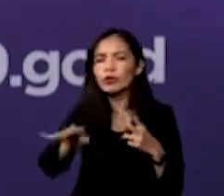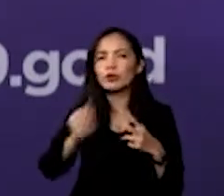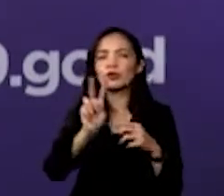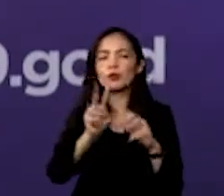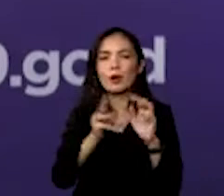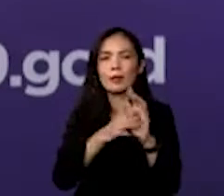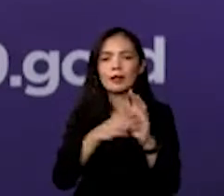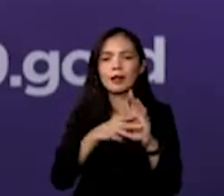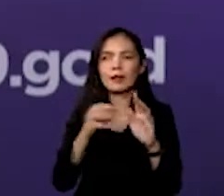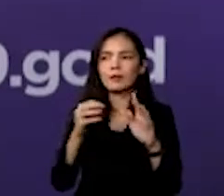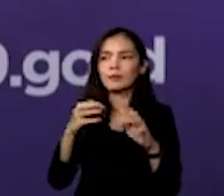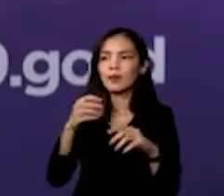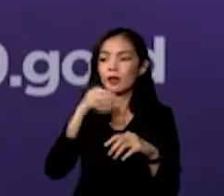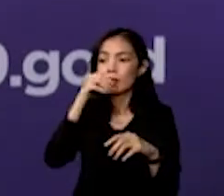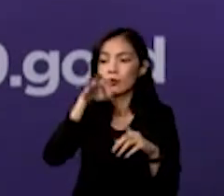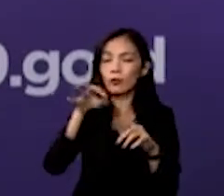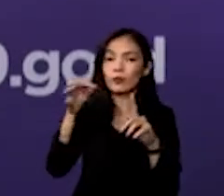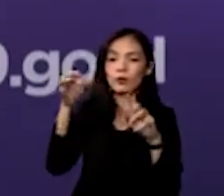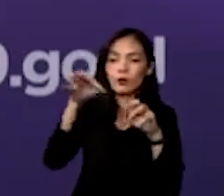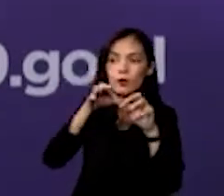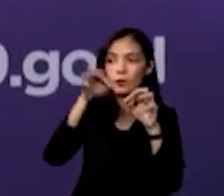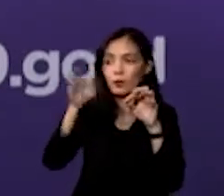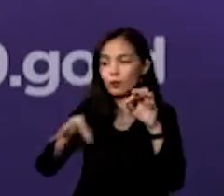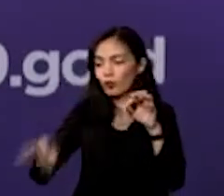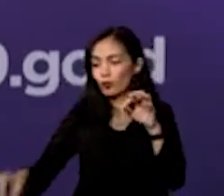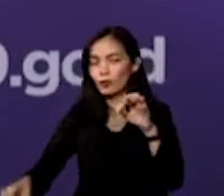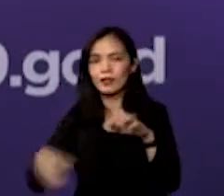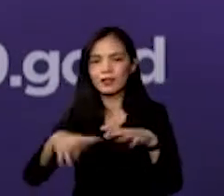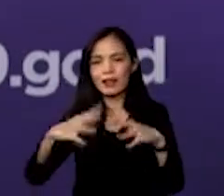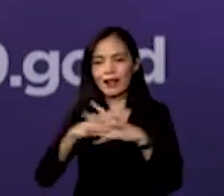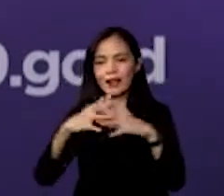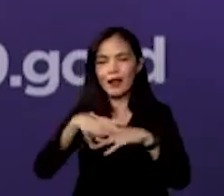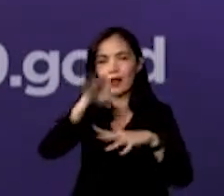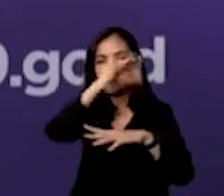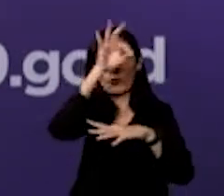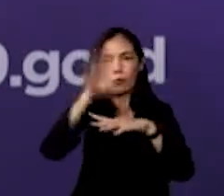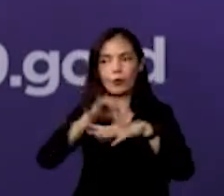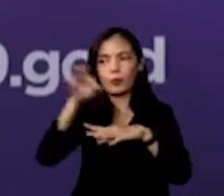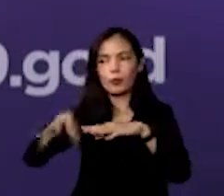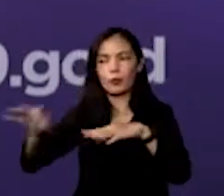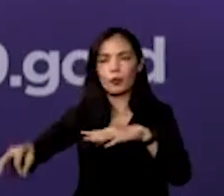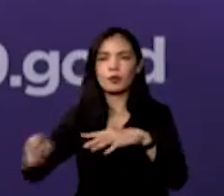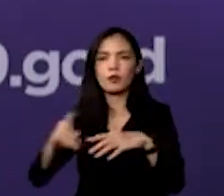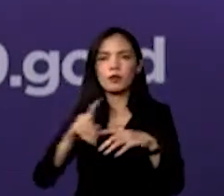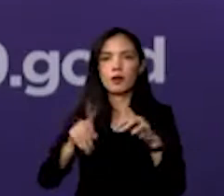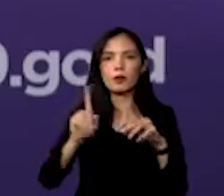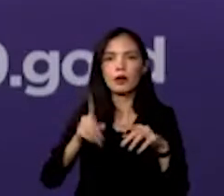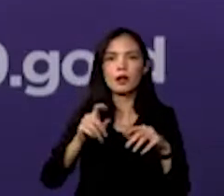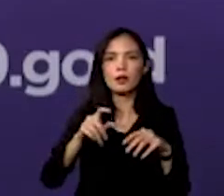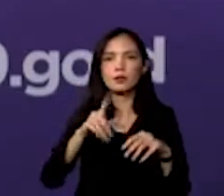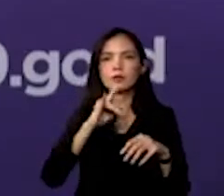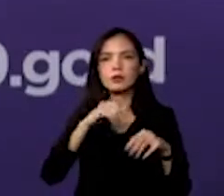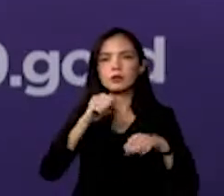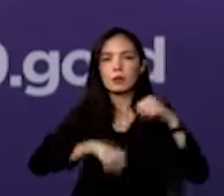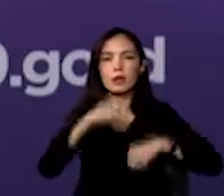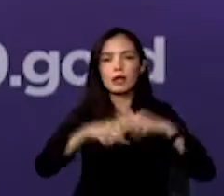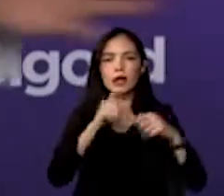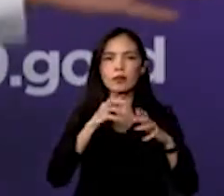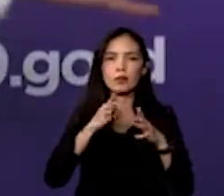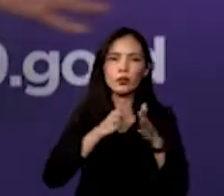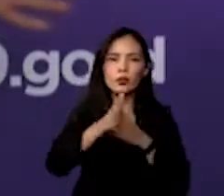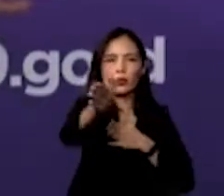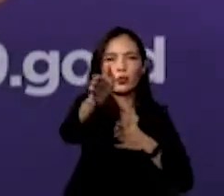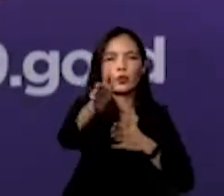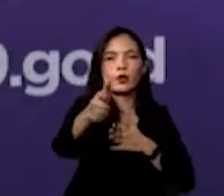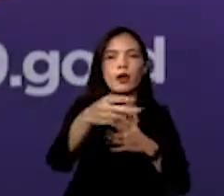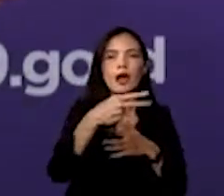covidnya ke tanah tapi kalau untuk yang sepeda karena dia kencang jalannya kita minta 10 m tuh yang di